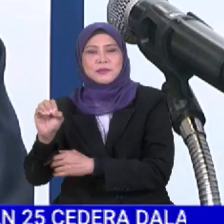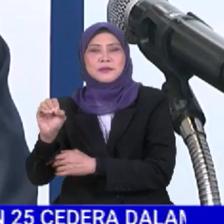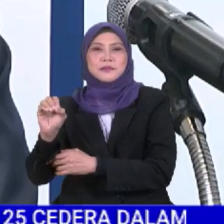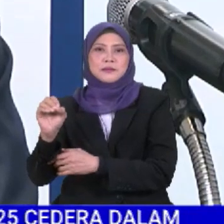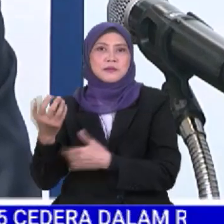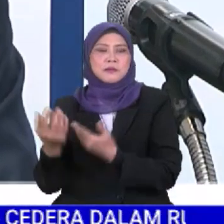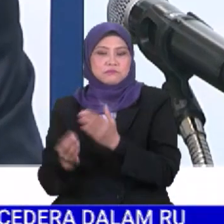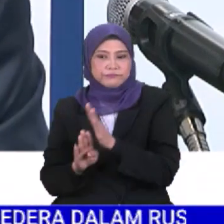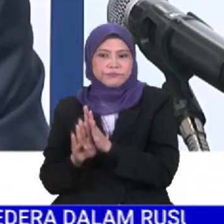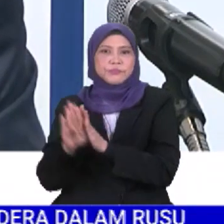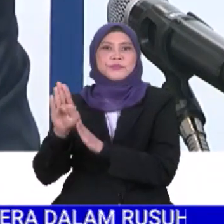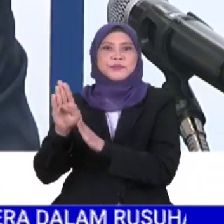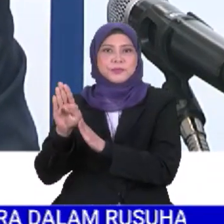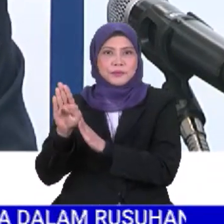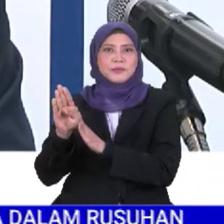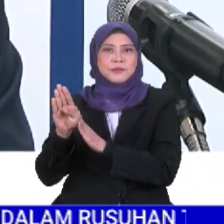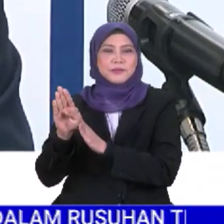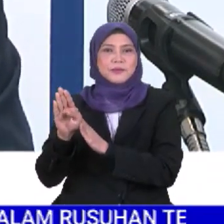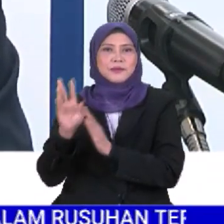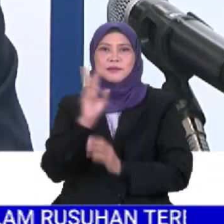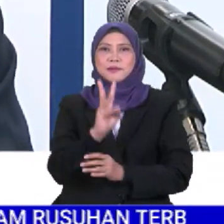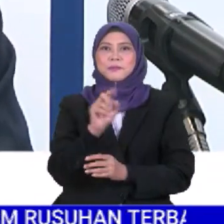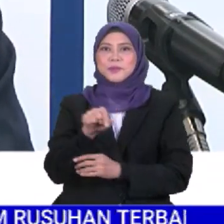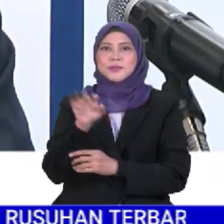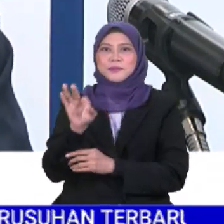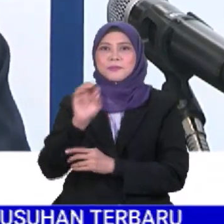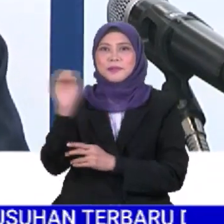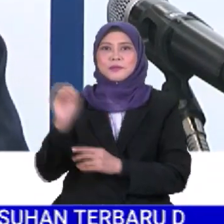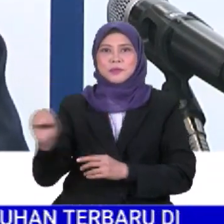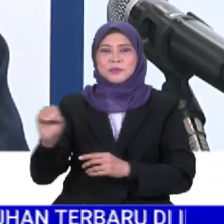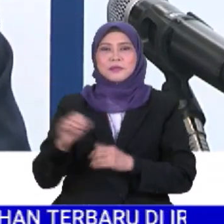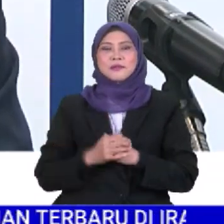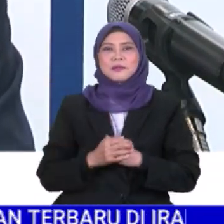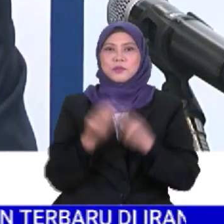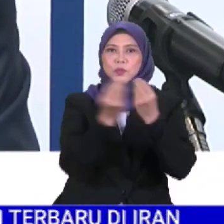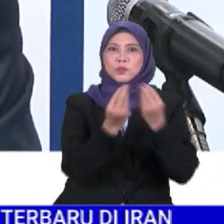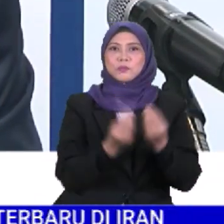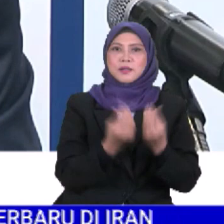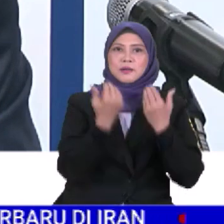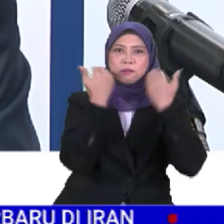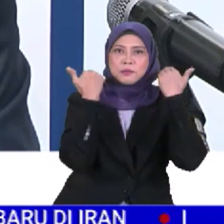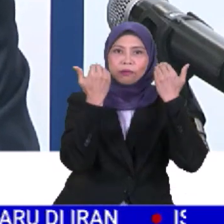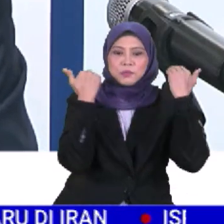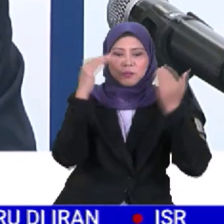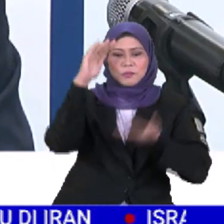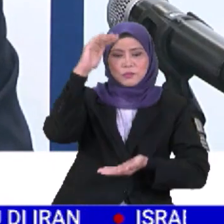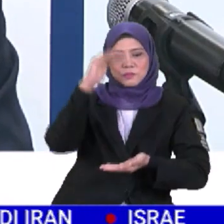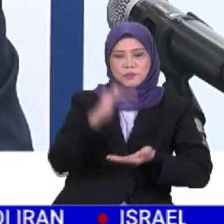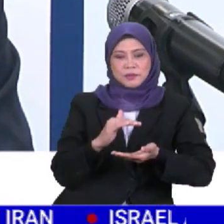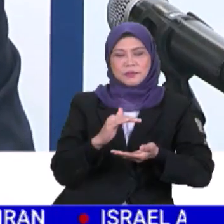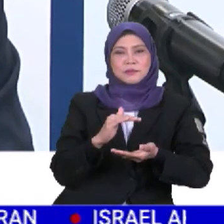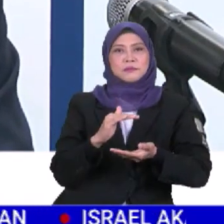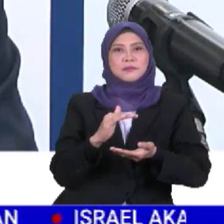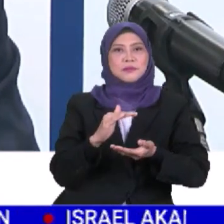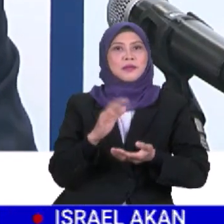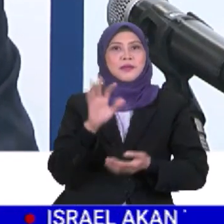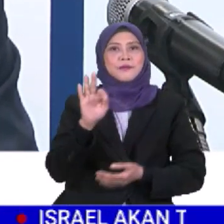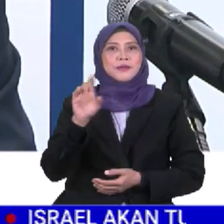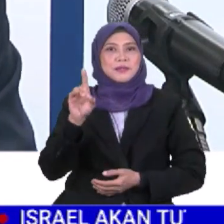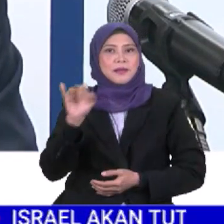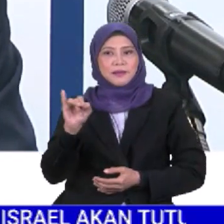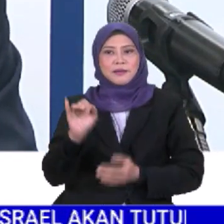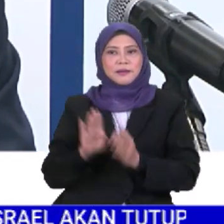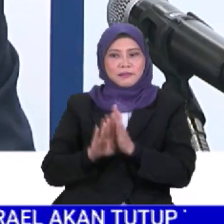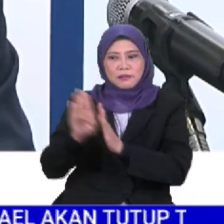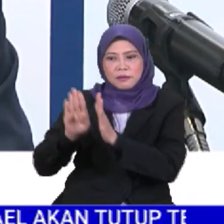pertama. Ini menunjukkan pertumbuhan 6.9%. Kadar pengangguran pun semakin menurun, 12 bulan berturut-turut. FDI naik dan